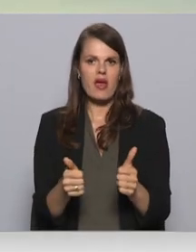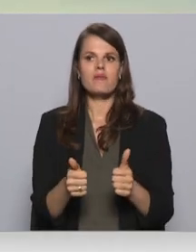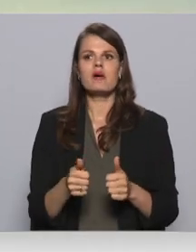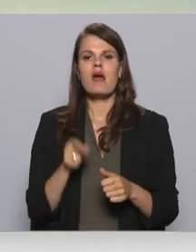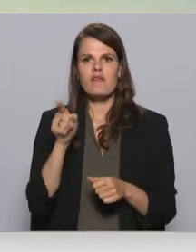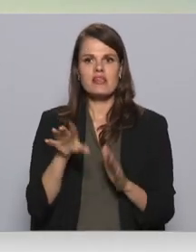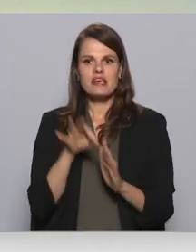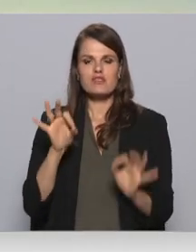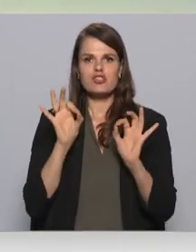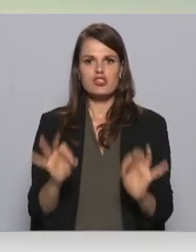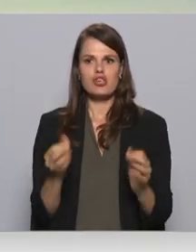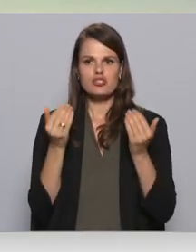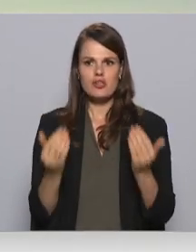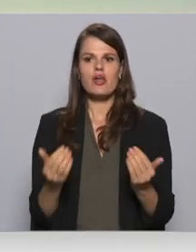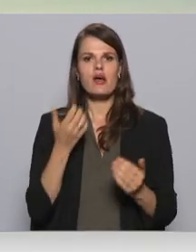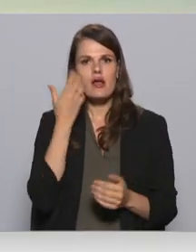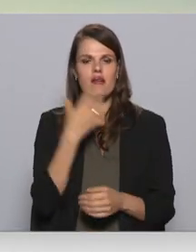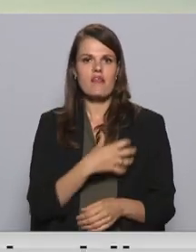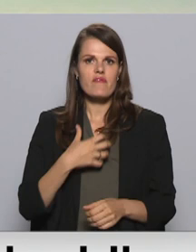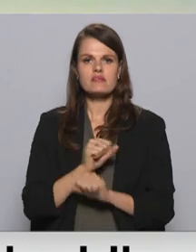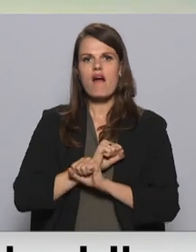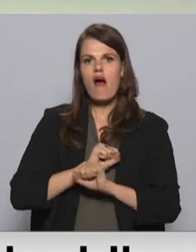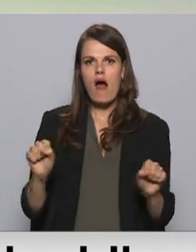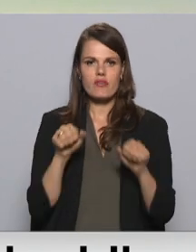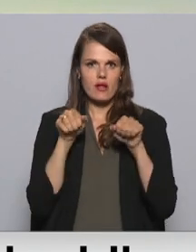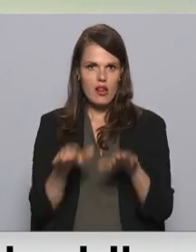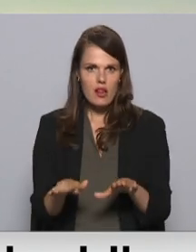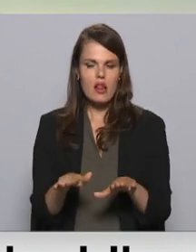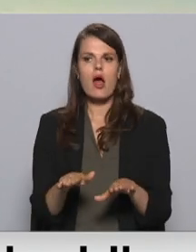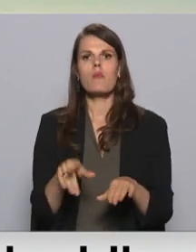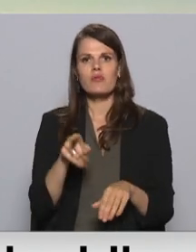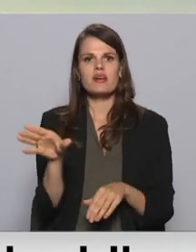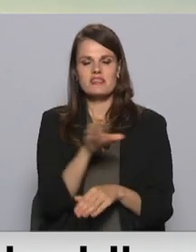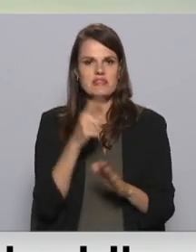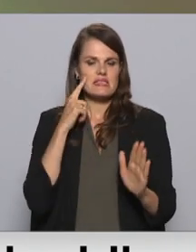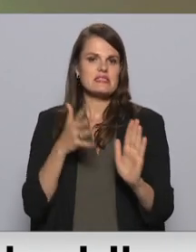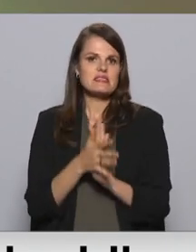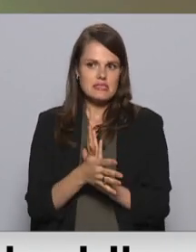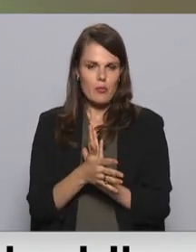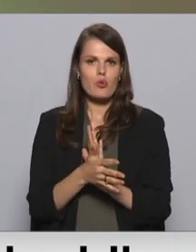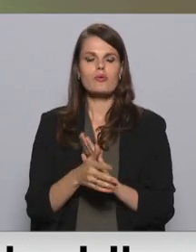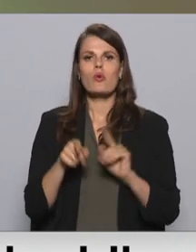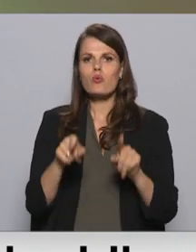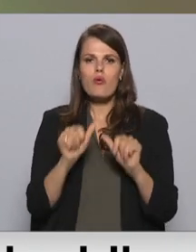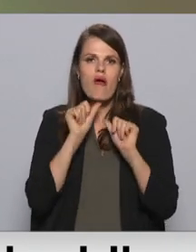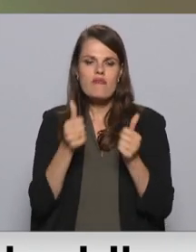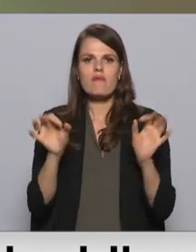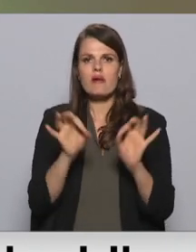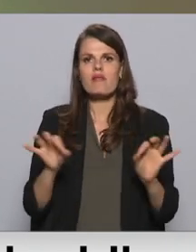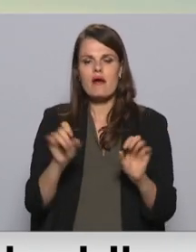tieši tagad, kad ir nepieciešami ātri, pragmatiski lēmumi, kas ir visiem saprotami un ir visaptveroši. To nevar nekādā